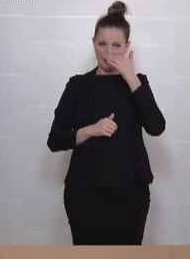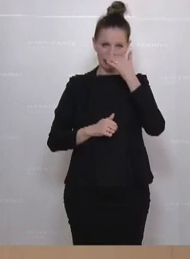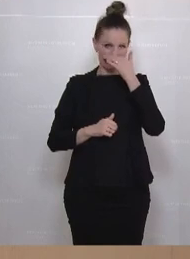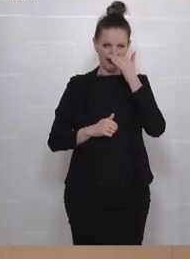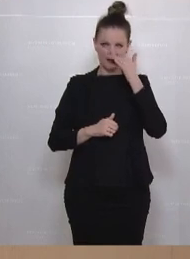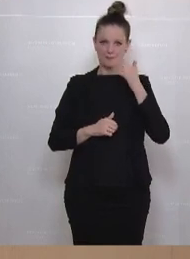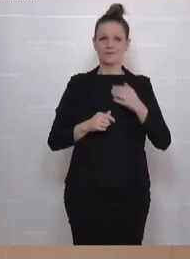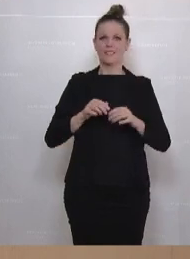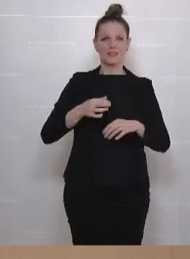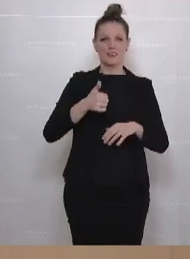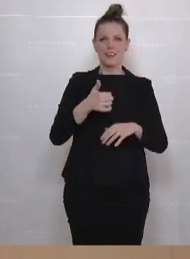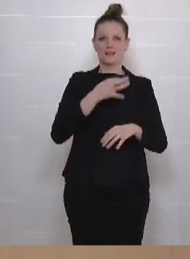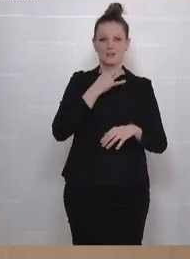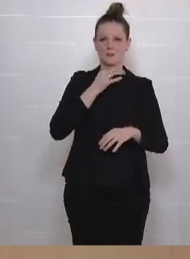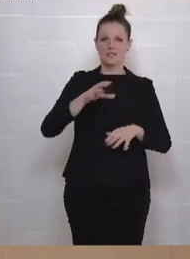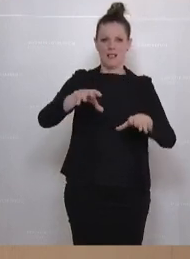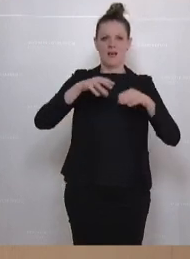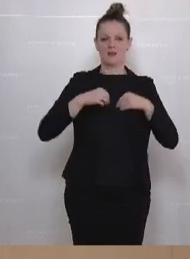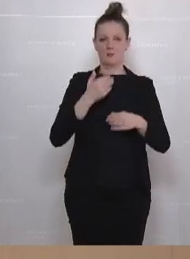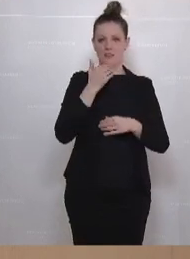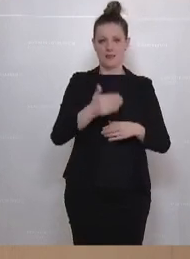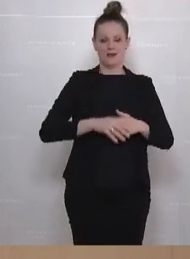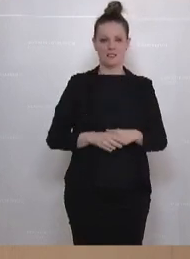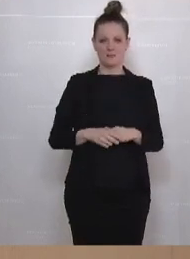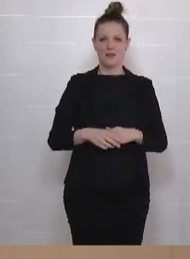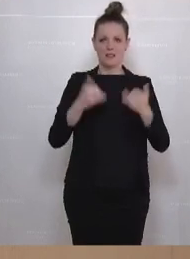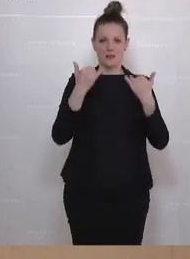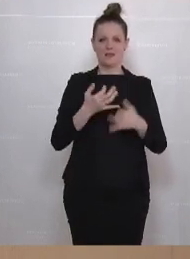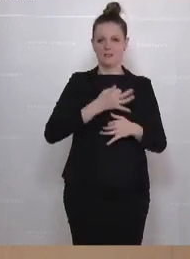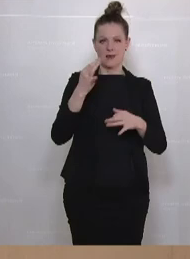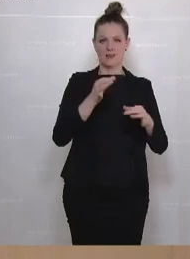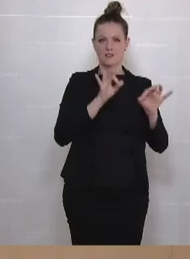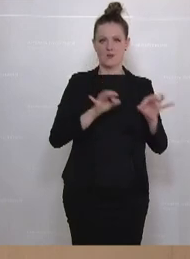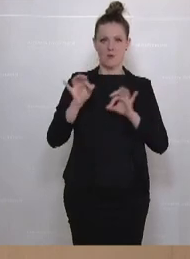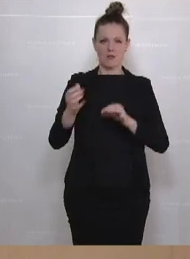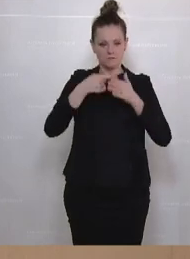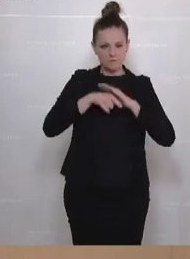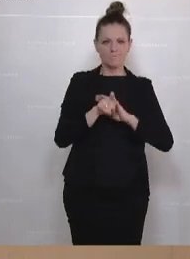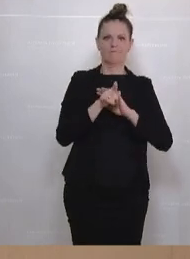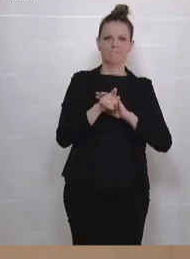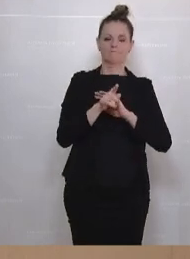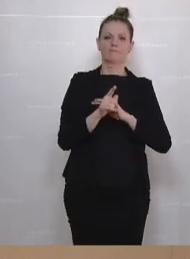ist einstimmig angenommen. Ich danke. Wir gehen in die Tagesordnung ein und gelangen zum Punkt 1 der Tagesordnung.